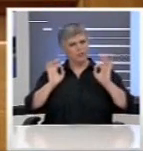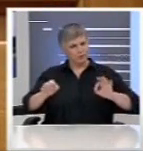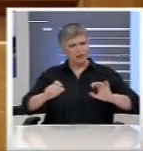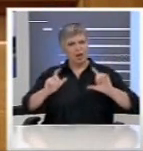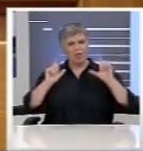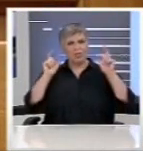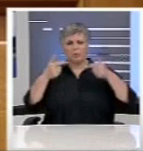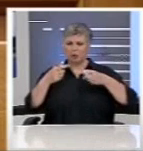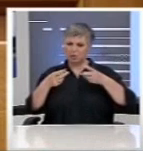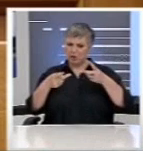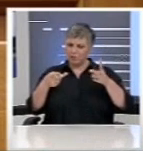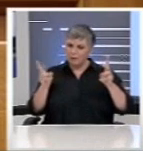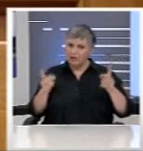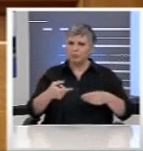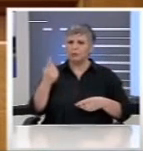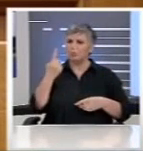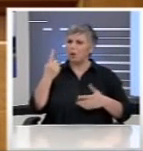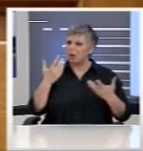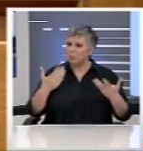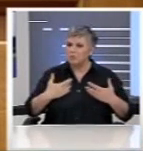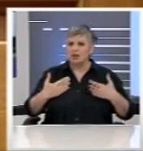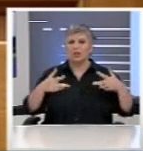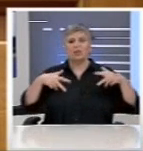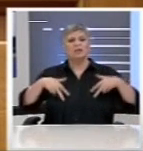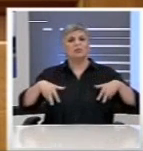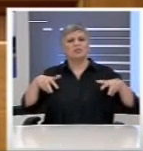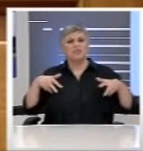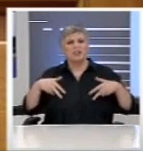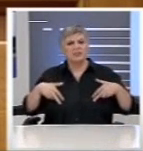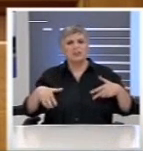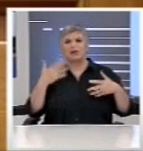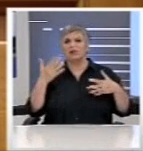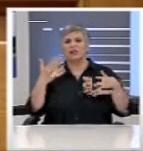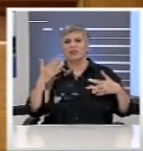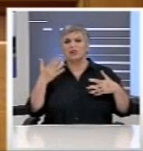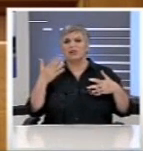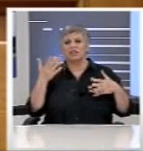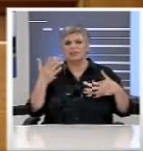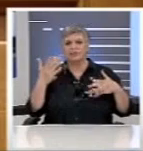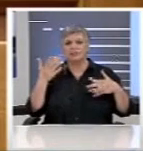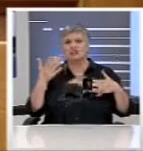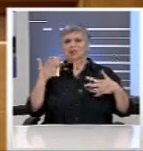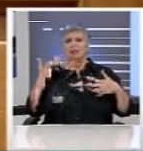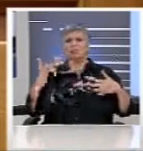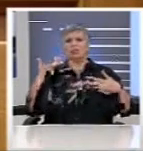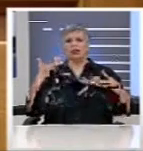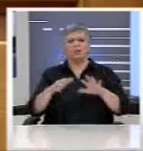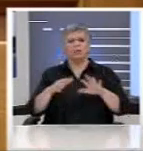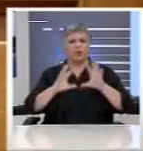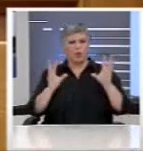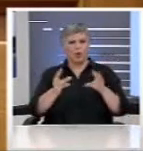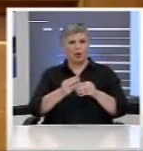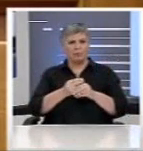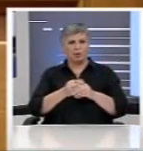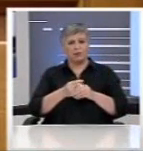κρινόμαστε. Και οι κυβερνήσεις, και η εκτελεστική εξουσία, και η νομοθετική εξουσία, και η δικαστική εξουσία πολλές φορές. Άλλο το ότι είναι σεβαστές